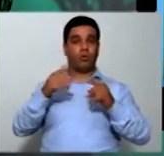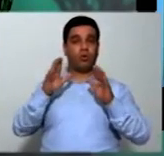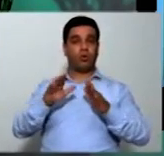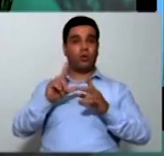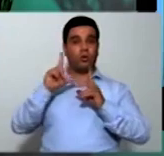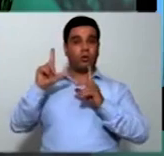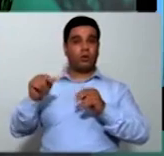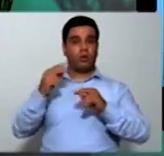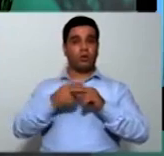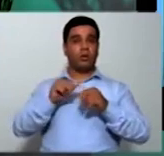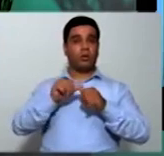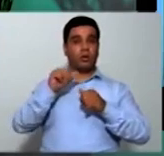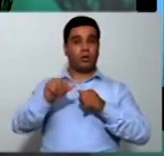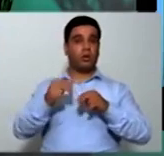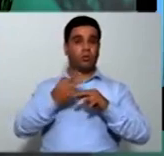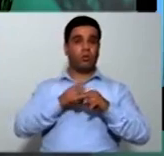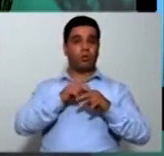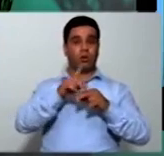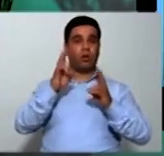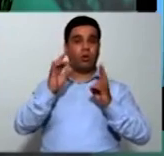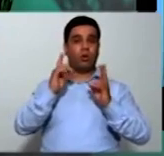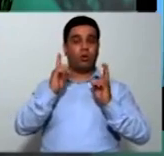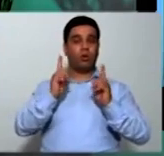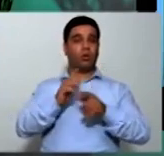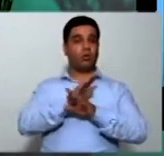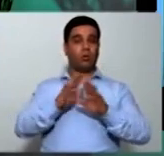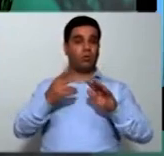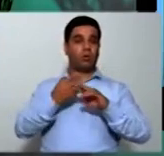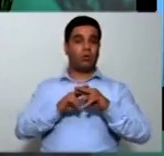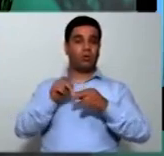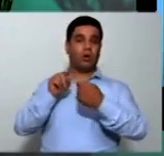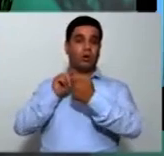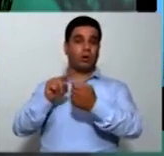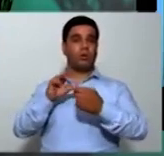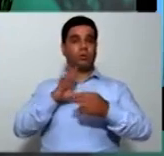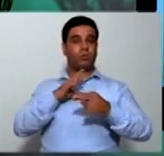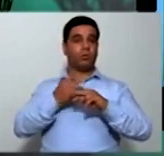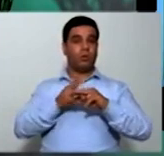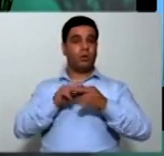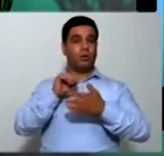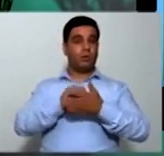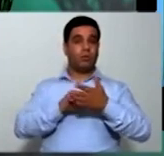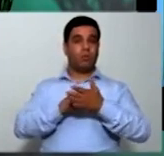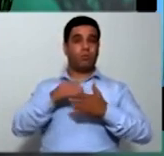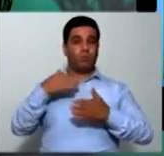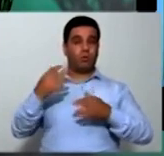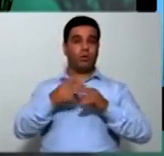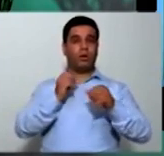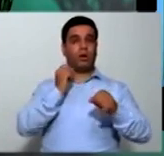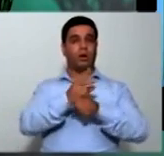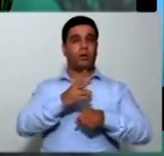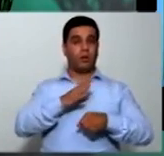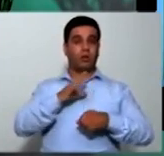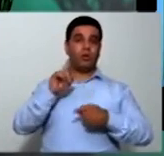joylarga ketishdan tashqari ular norozi bo'lgan. Bu siyosatga qarshilik bildirganliklari sababli ular surgun